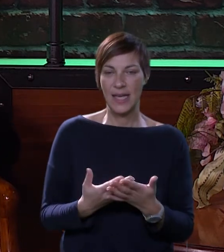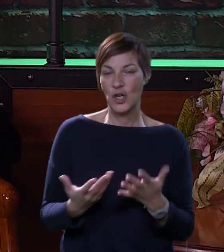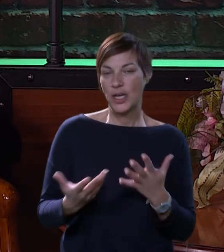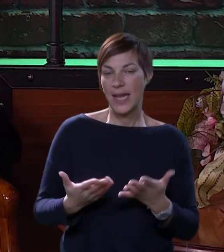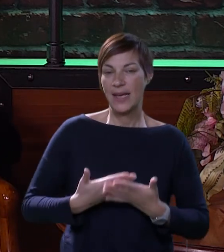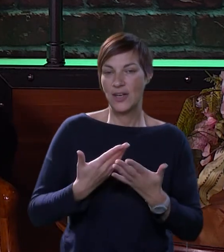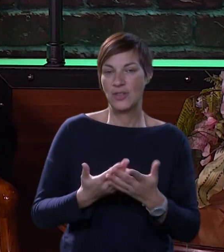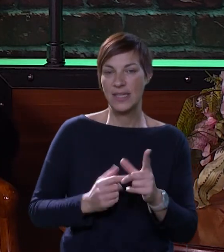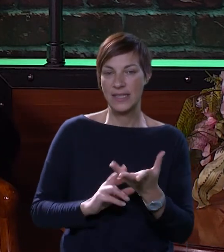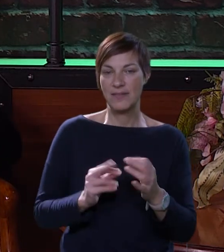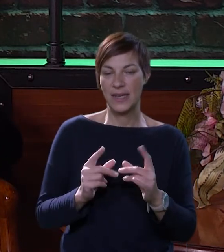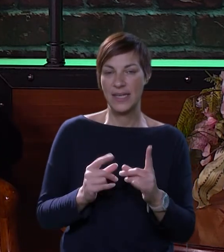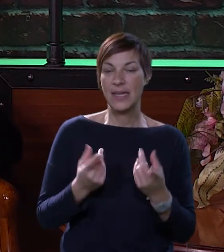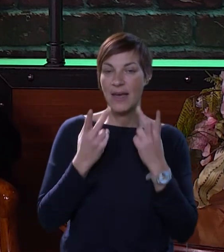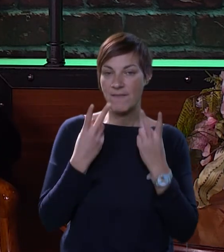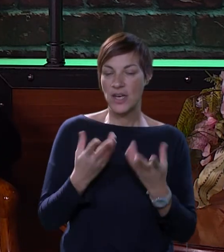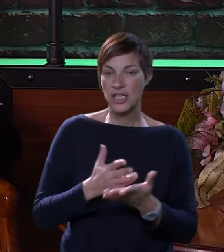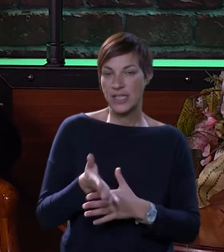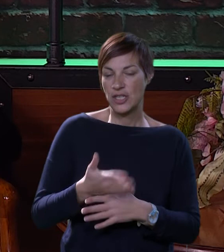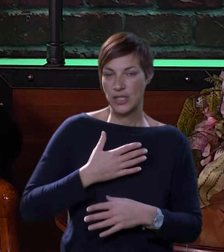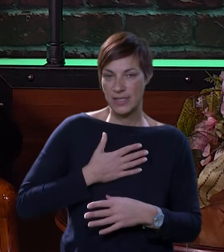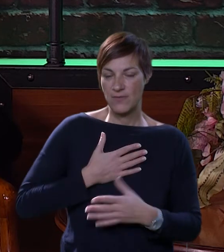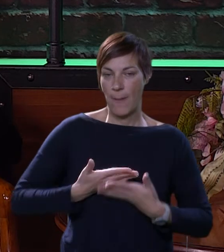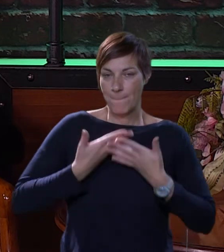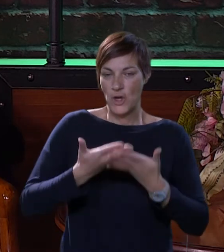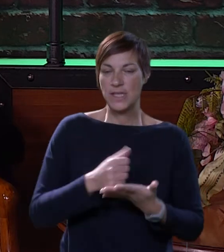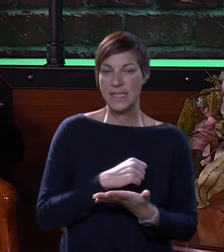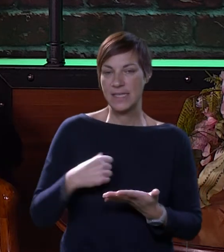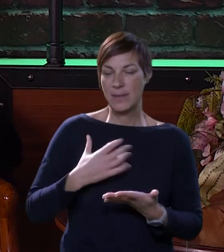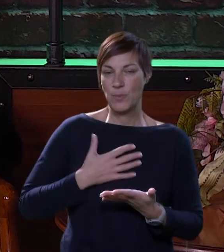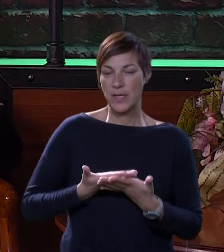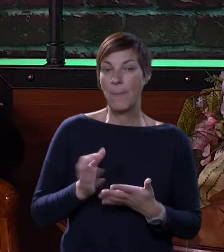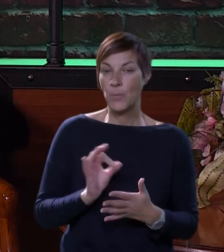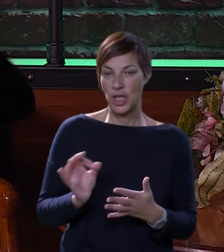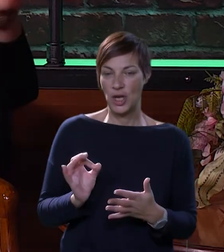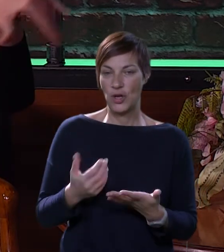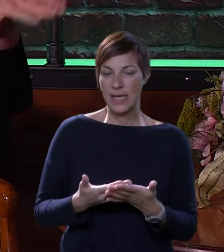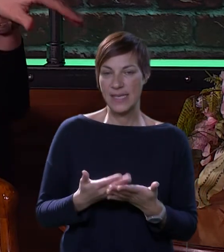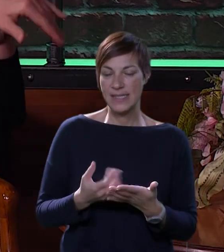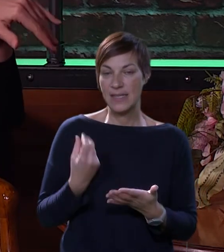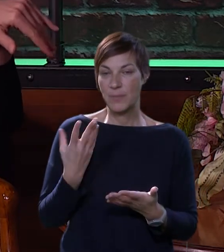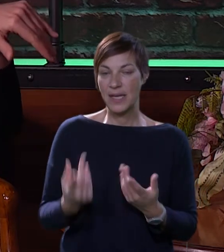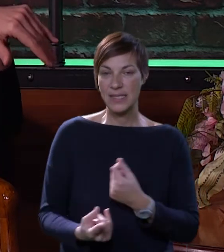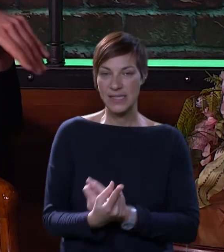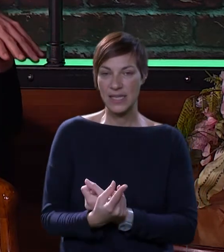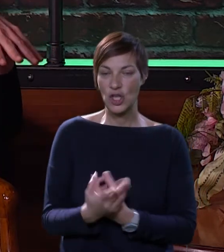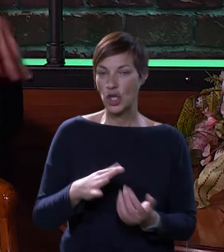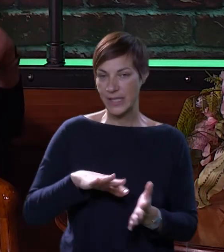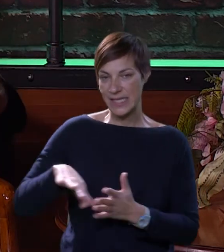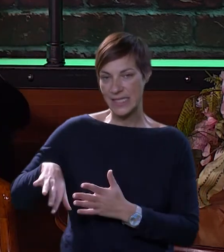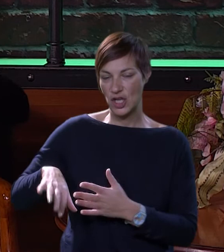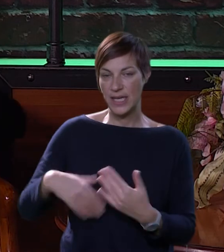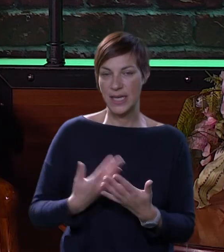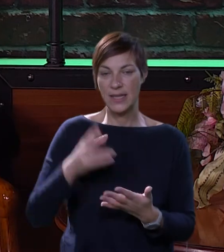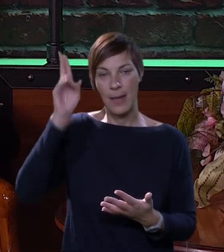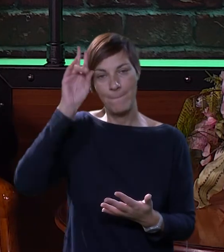način nekako dati Ivanine važnosti, da Ivana kroz onda svoje podizanje samopouzdanja zapravo bude ok i s tim kad se dogodi to izoliranje